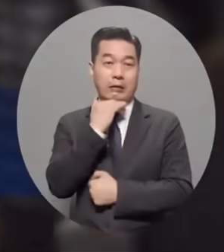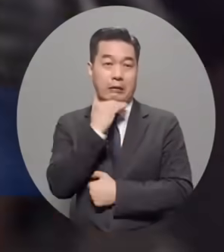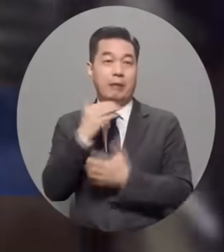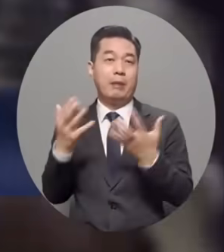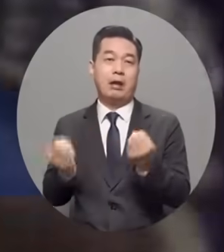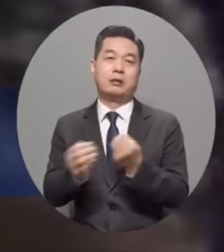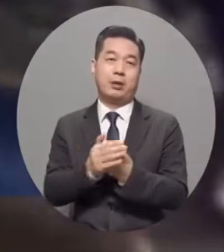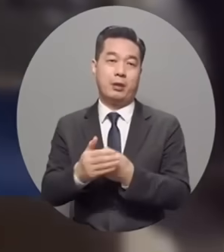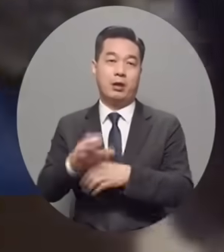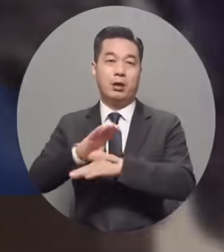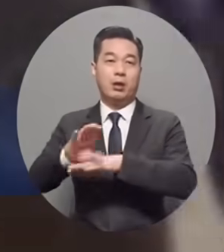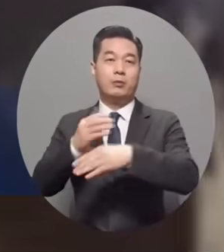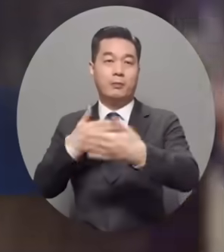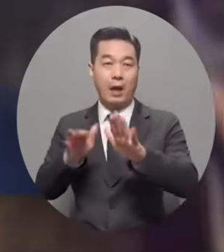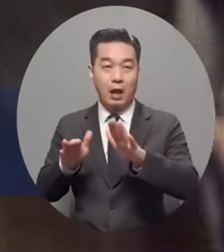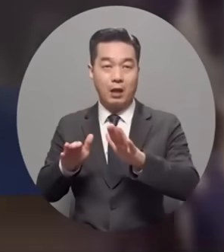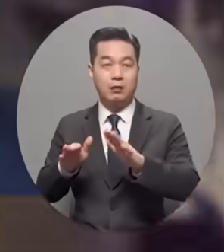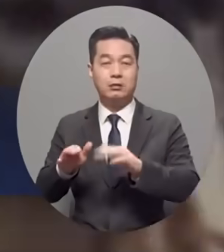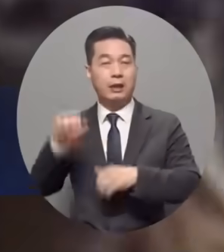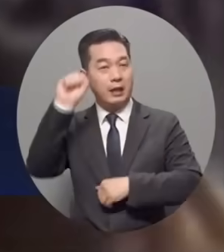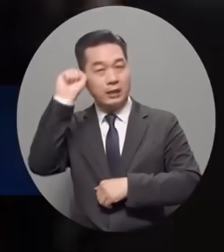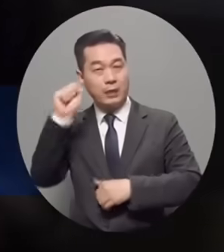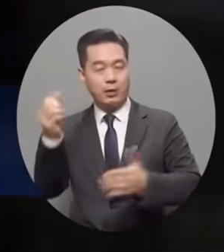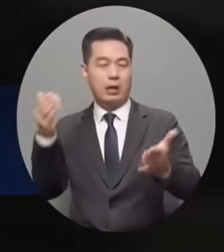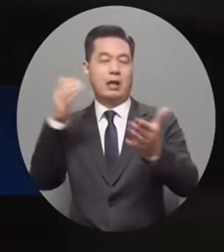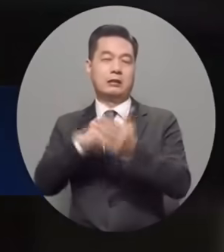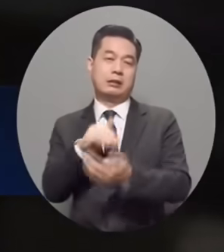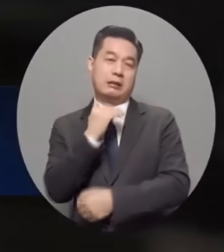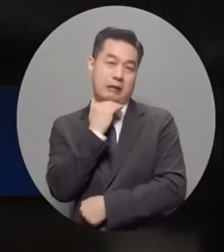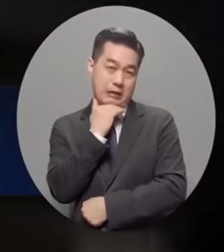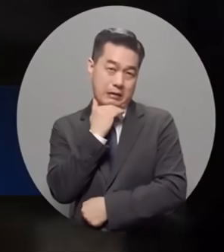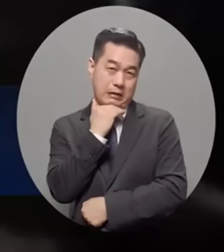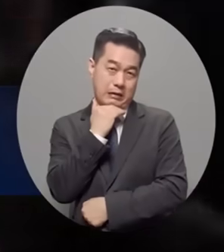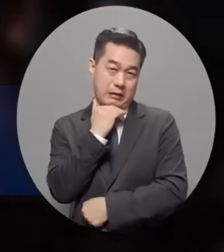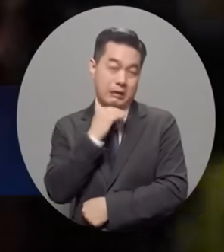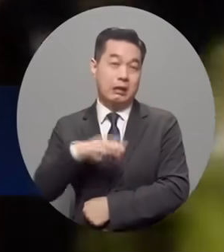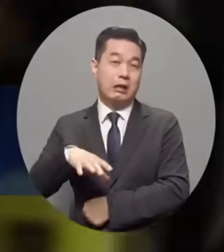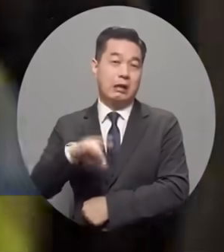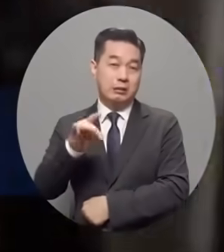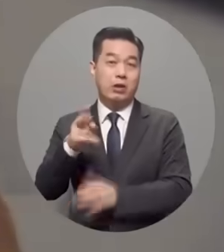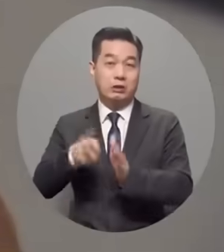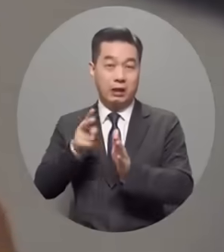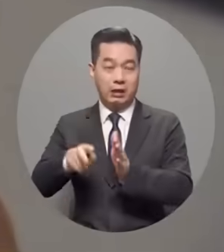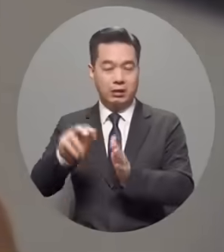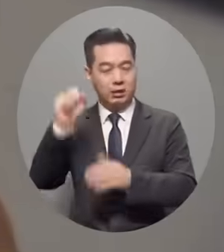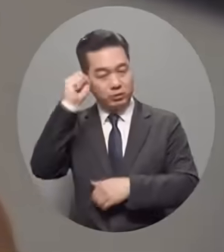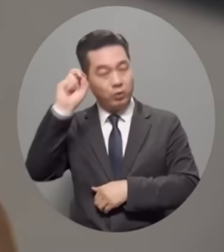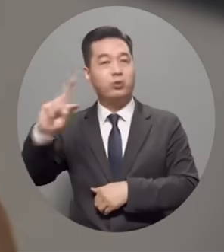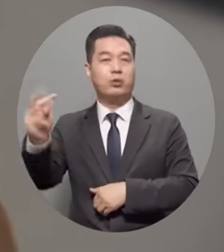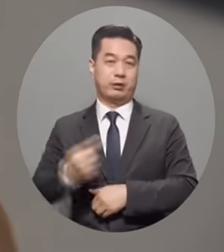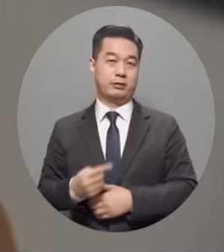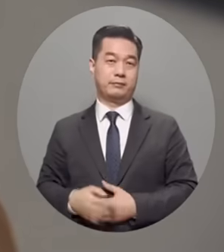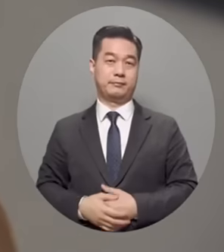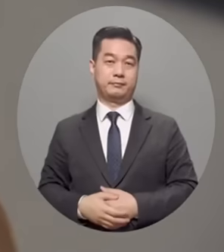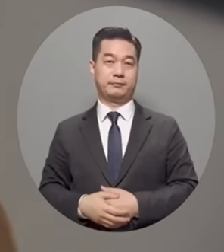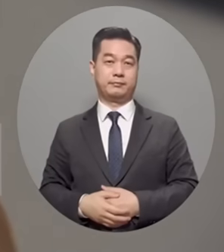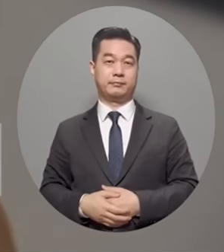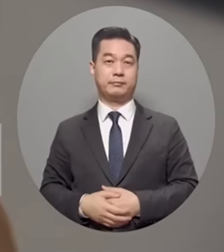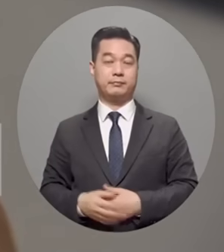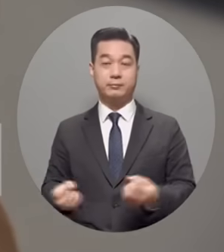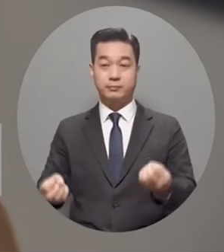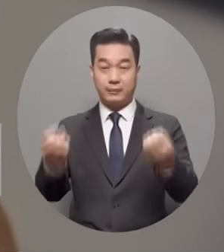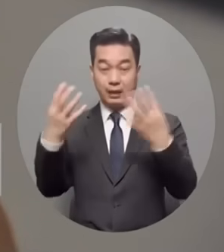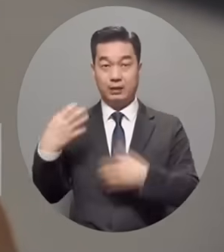결국에는 PC방에서 한 첫 차까지 기다렸다가 첫 차 타고 숙소로 돌아갔습니다. 행사를 담당한